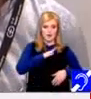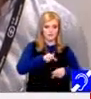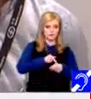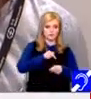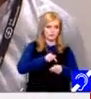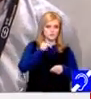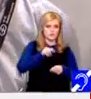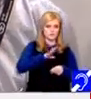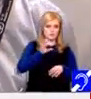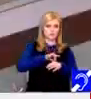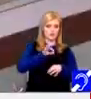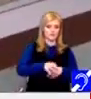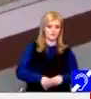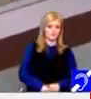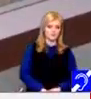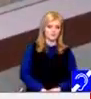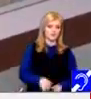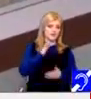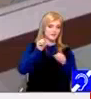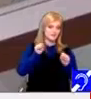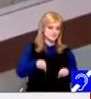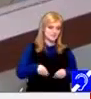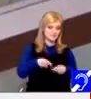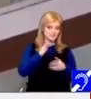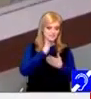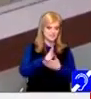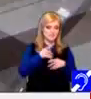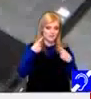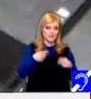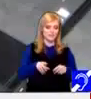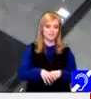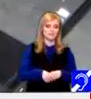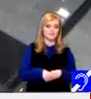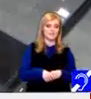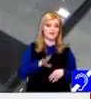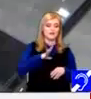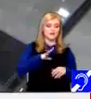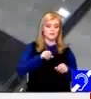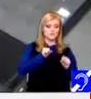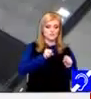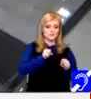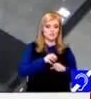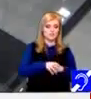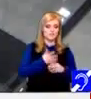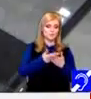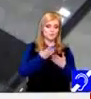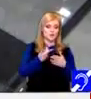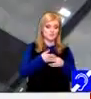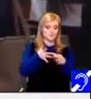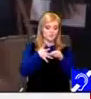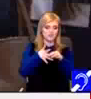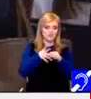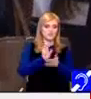so that she can know if her baby is active or not. Există și accesorii care pot monitoriza starea fizică. De exemplu, aceste inele, fabricate